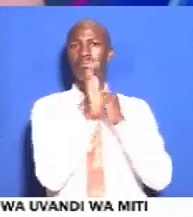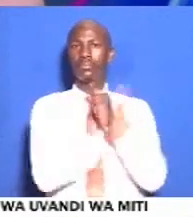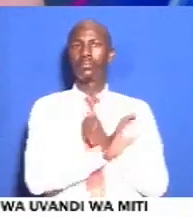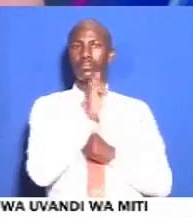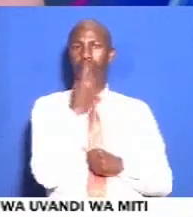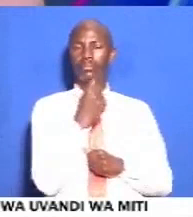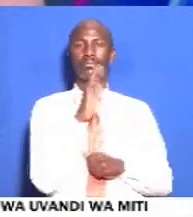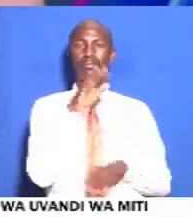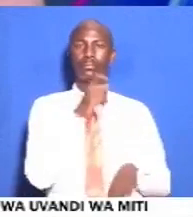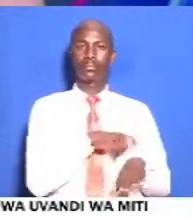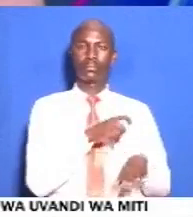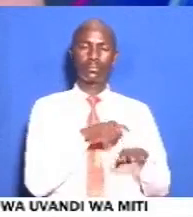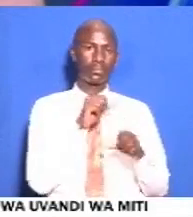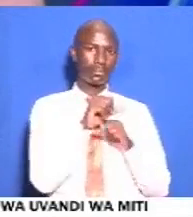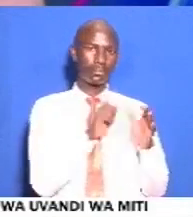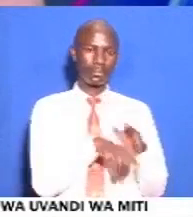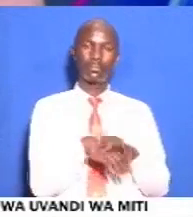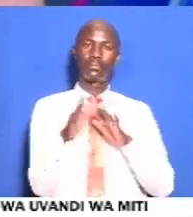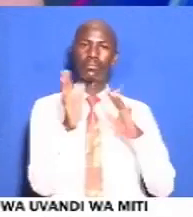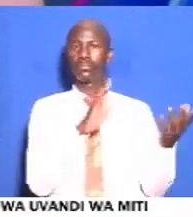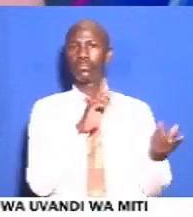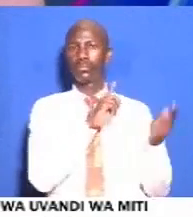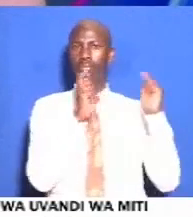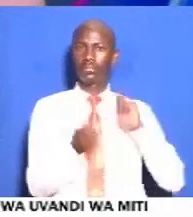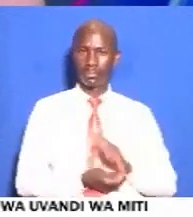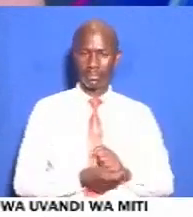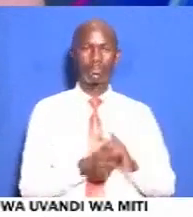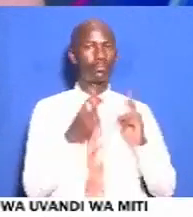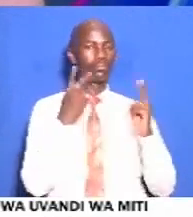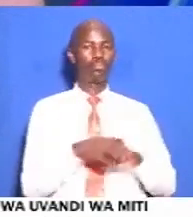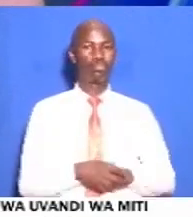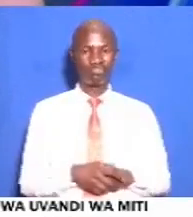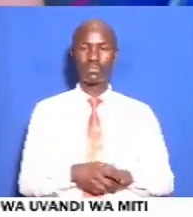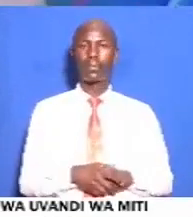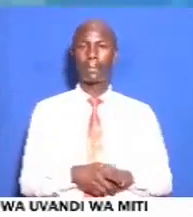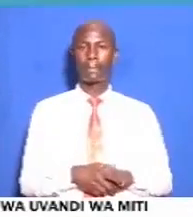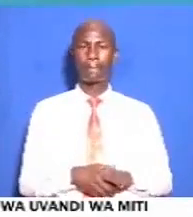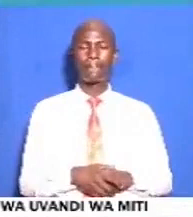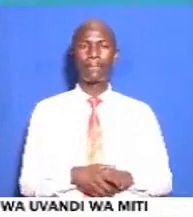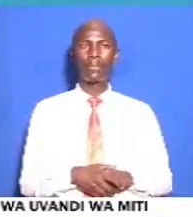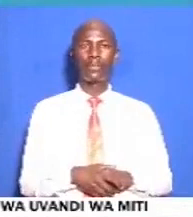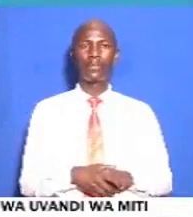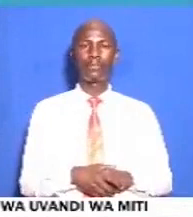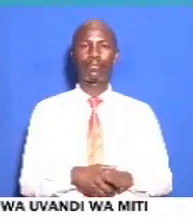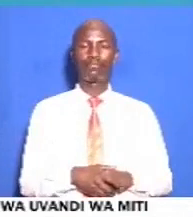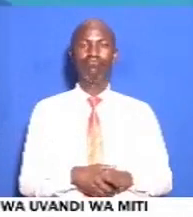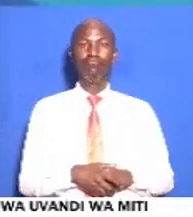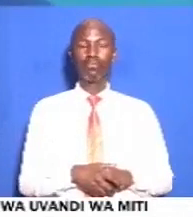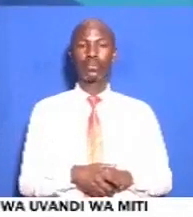Kenya indi vindani la maundu makoneti ya uvinduku wa nzeve wa vikia kukusiwa. Africa is